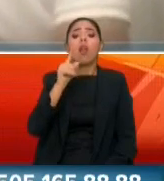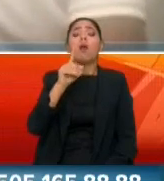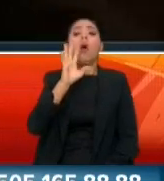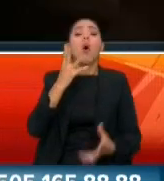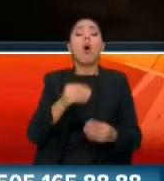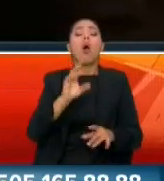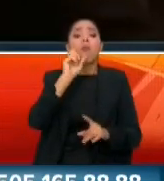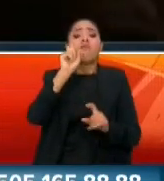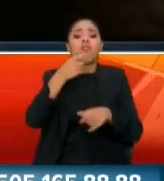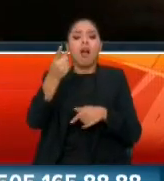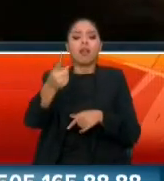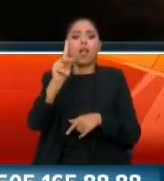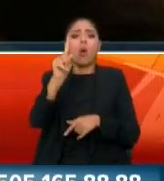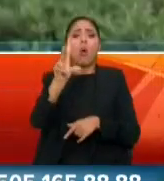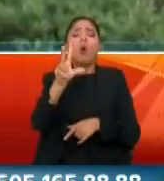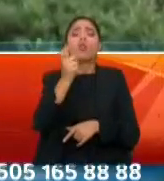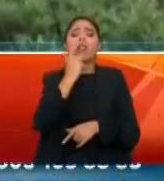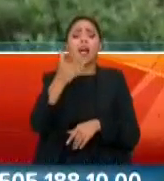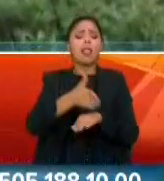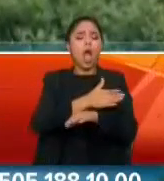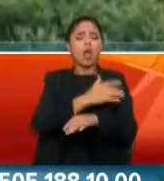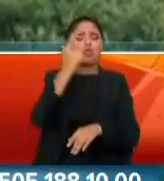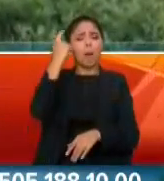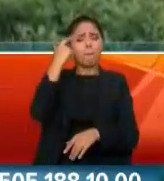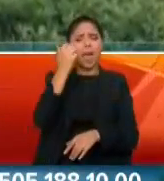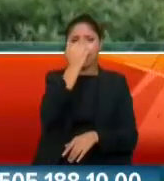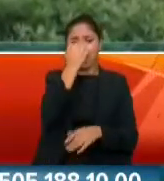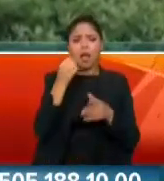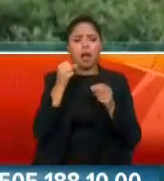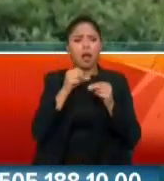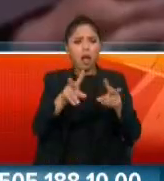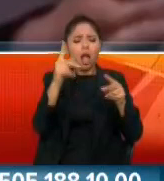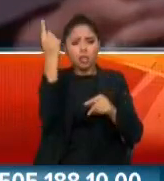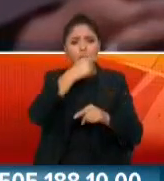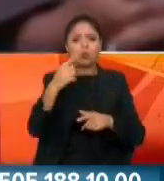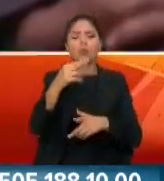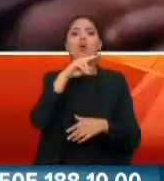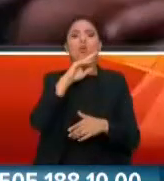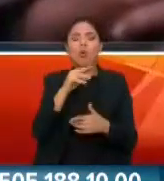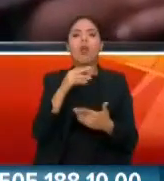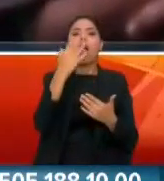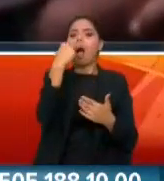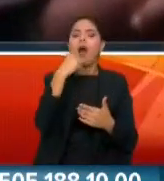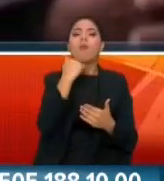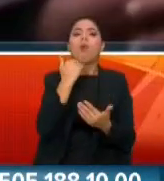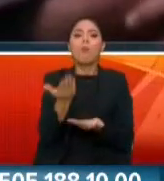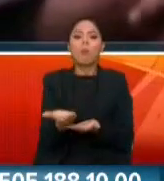etti. Çünkü 13 yıl önce geçirdiği beyin kanaması nedeniyle hem gülme hem de ağlama yetisini kaybetmişti.